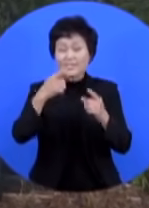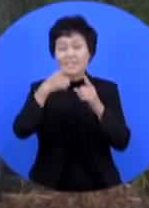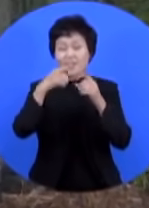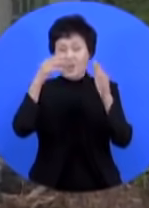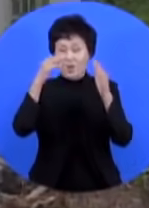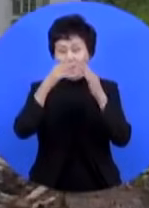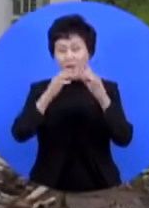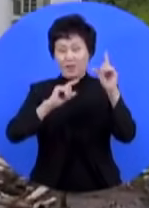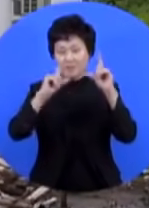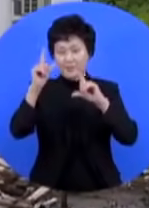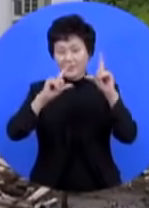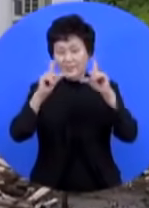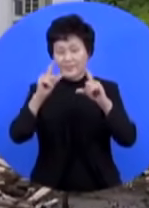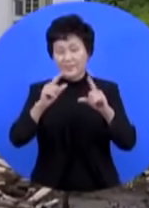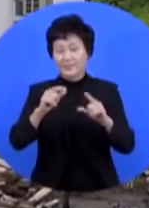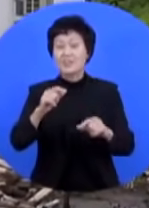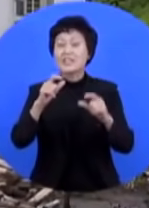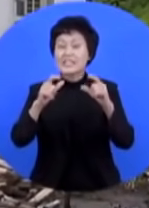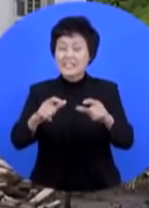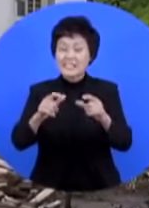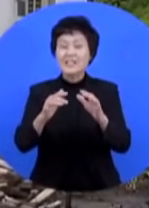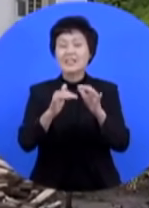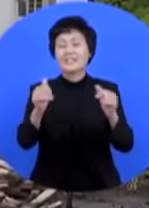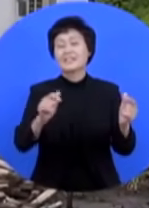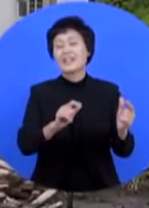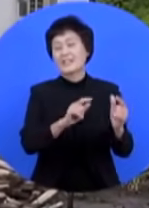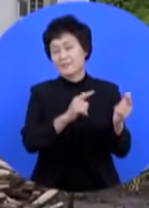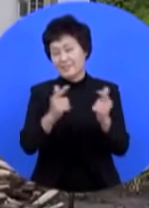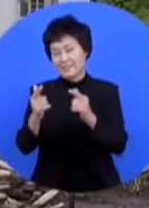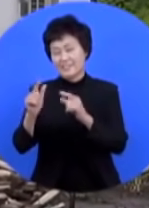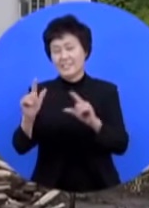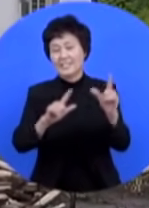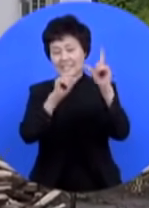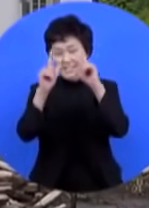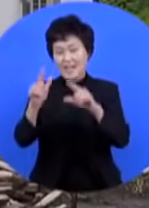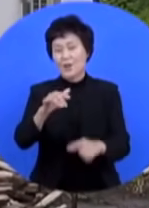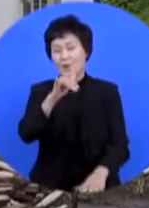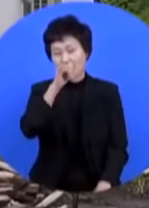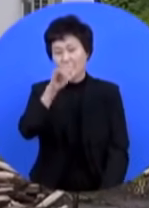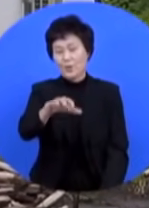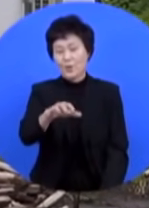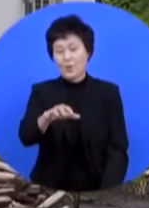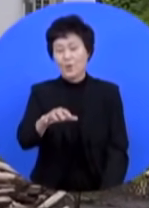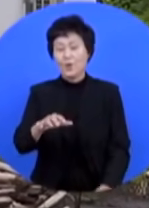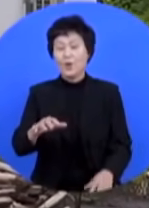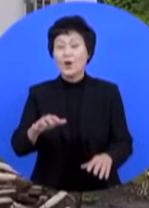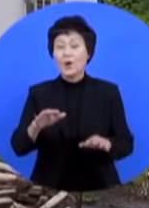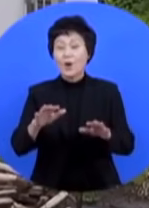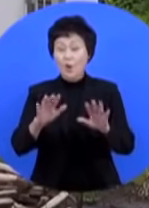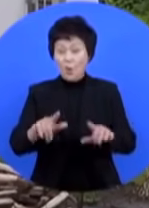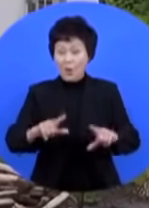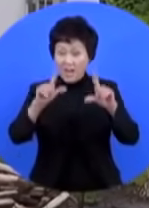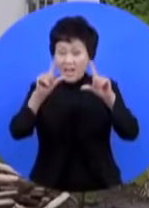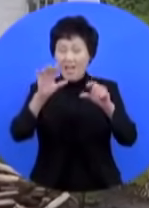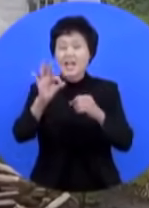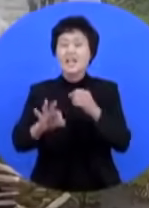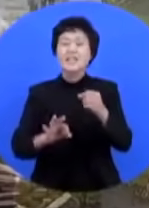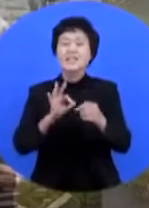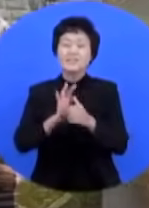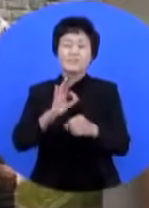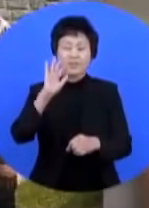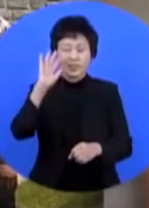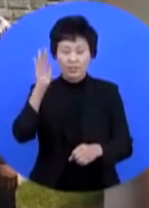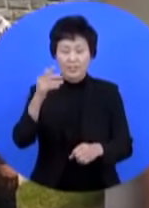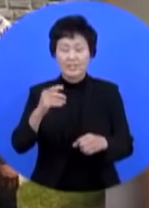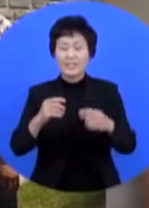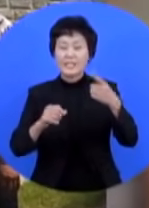기념교회당입니다. 원주민들 사는 곳이죠? 예. 전부 원주민마 이게 이제 금년 네. 10주년이 되는 저희 아이 10주기가 되는 네. 금년 1월